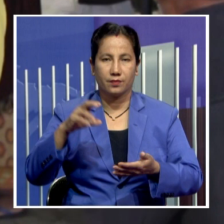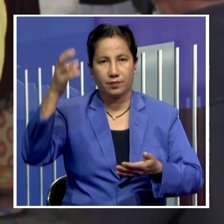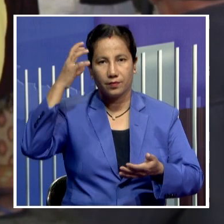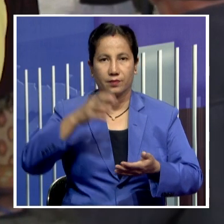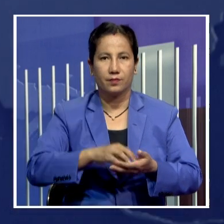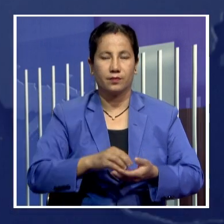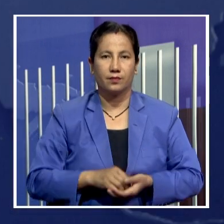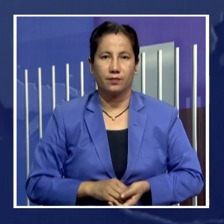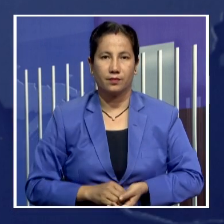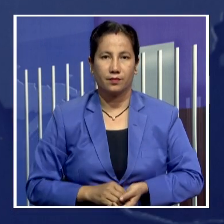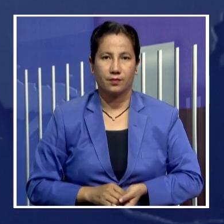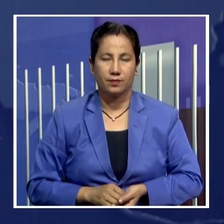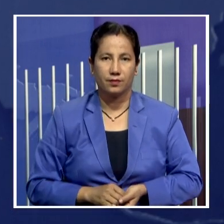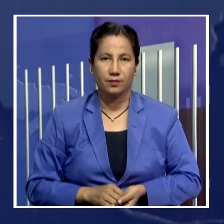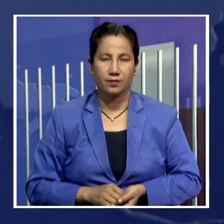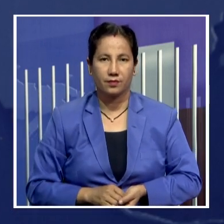पाल्पा।